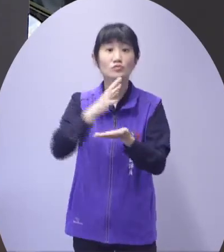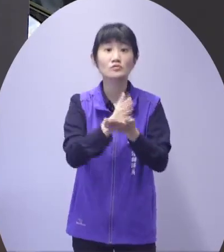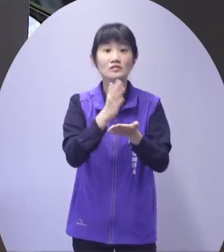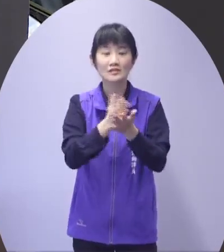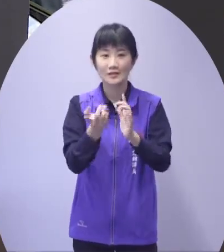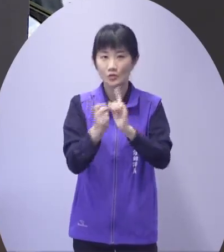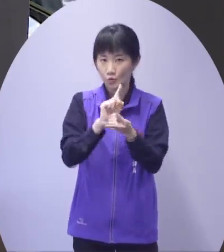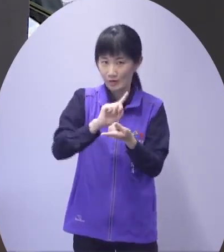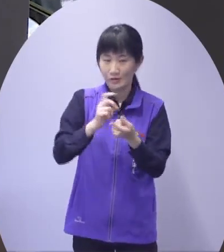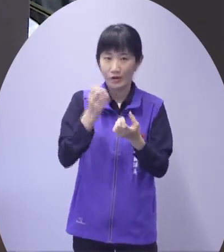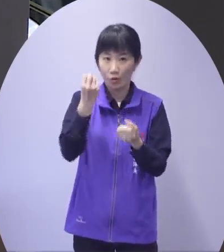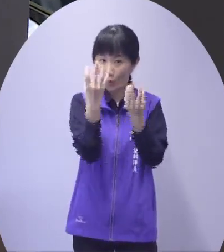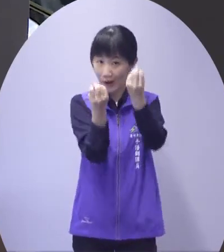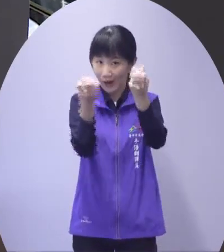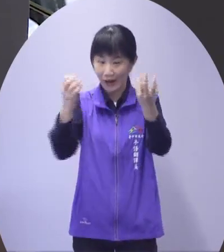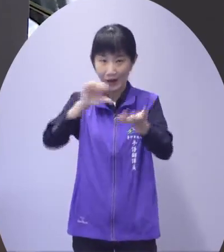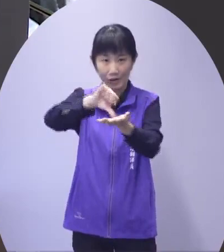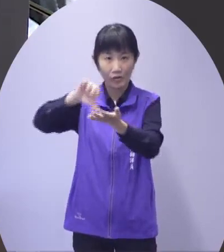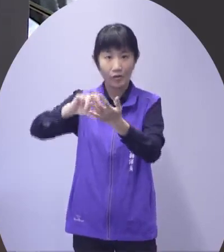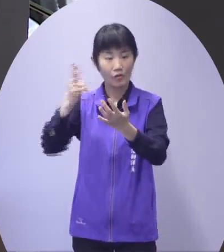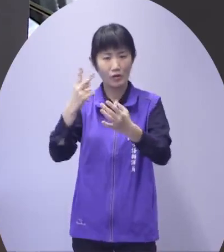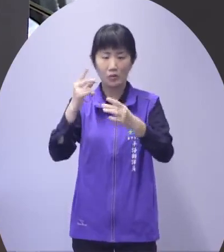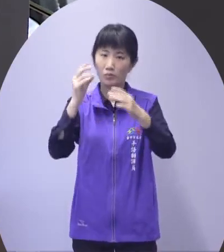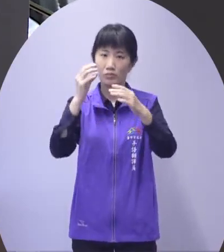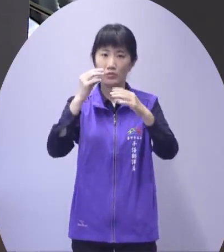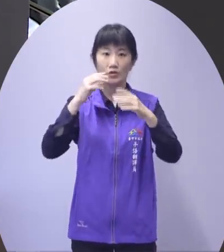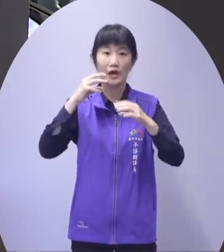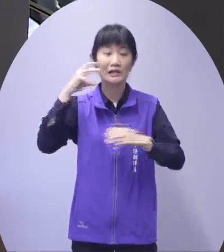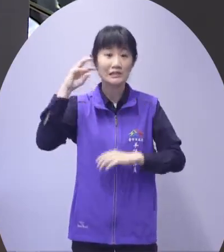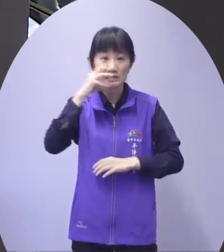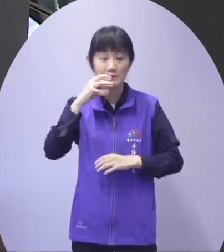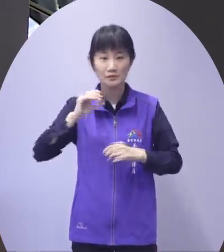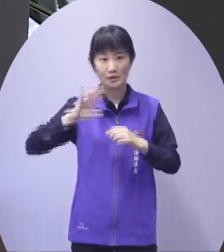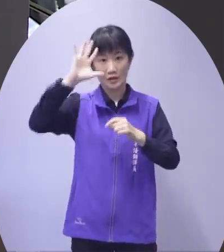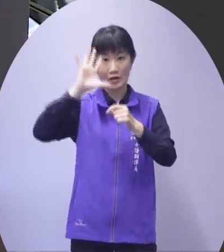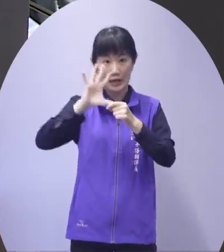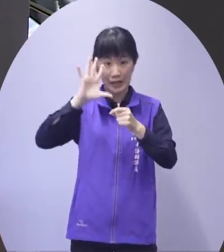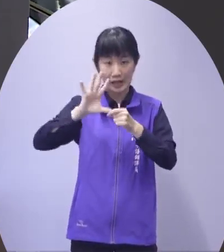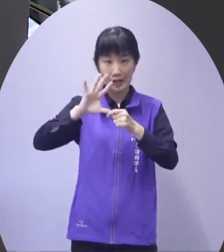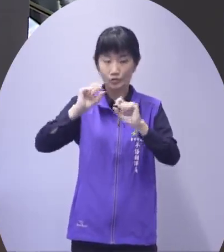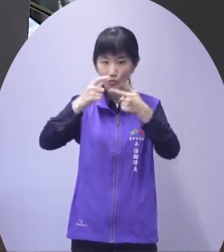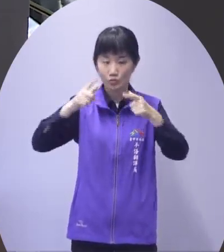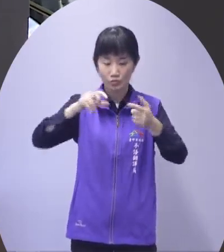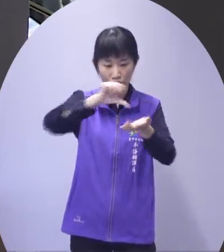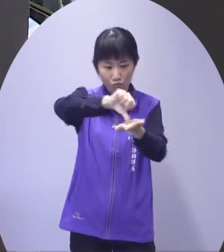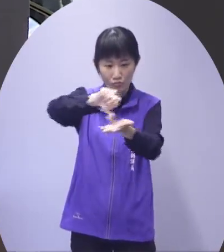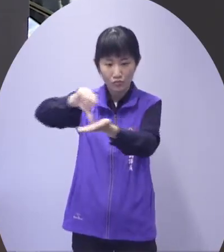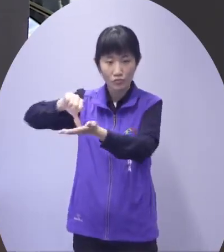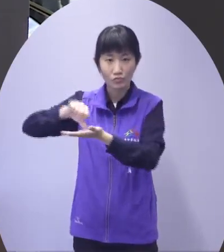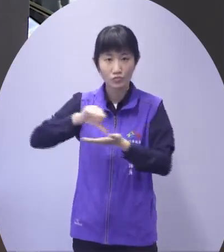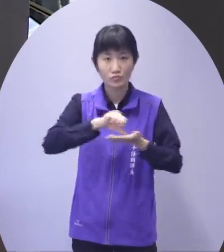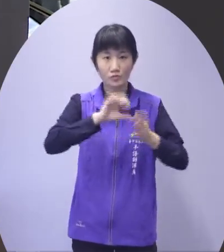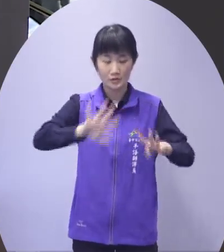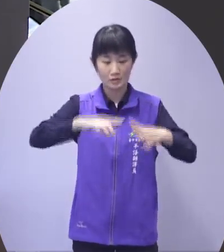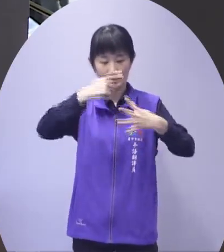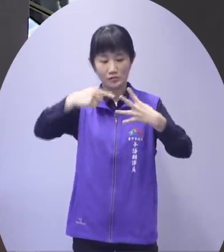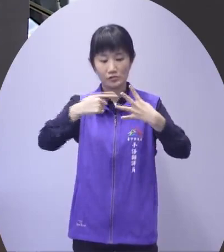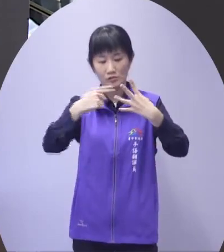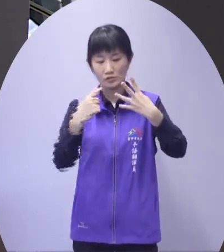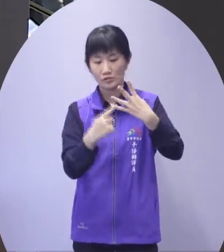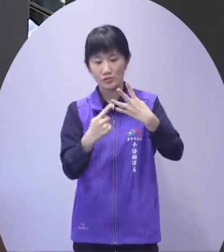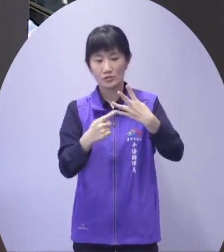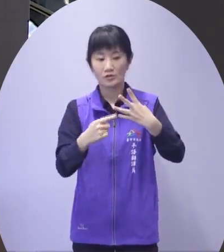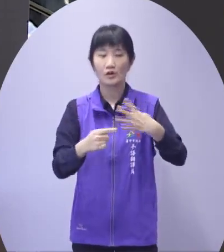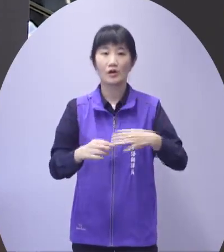种，后来转型做杂粮。包括玉米跟高粱的采种的农场、哦、那现在秋冬季因为杂粮呢